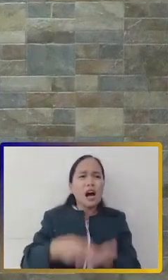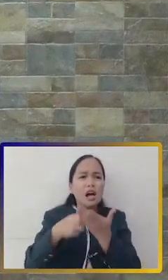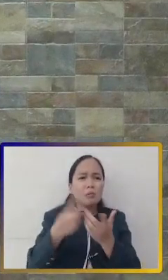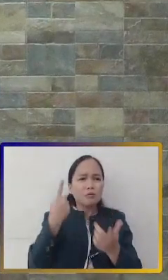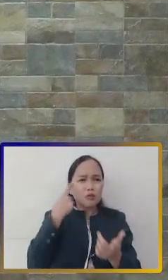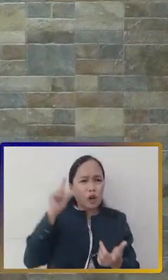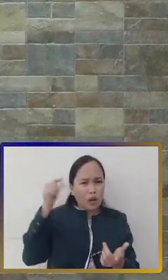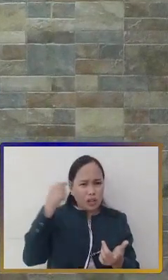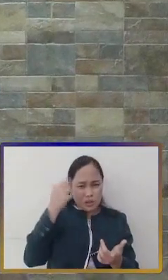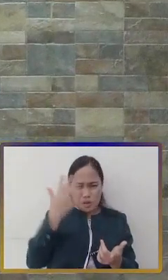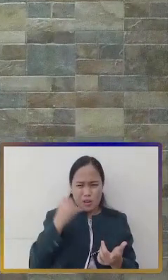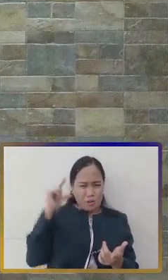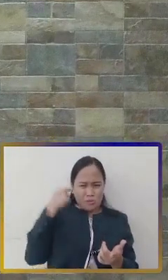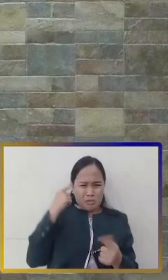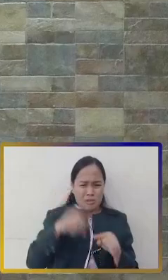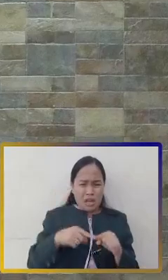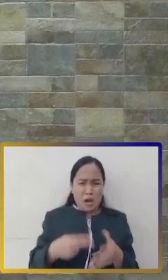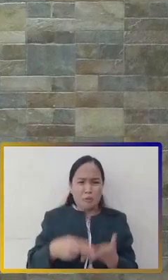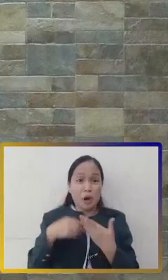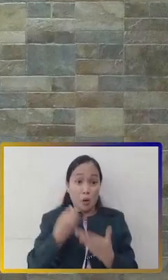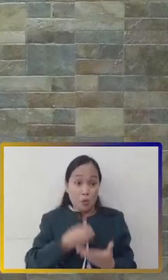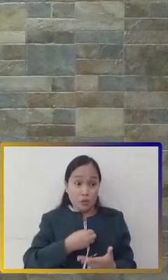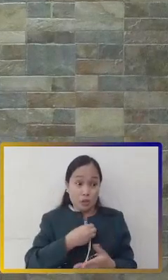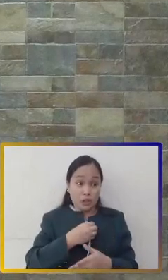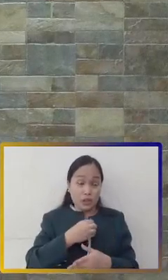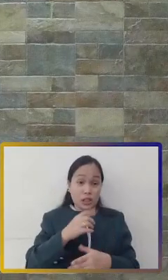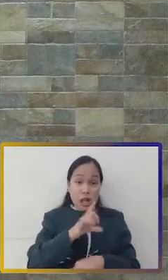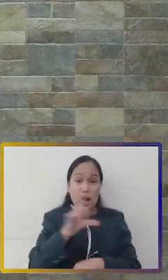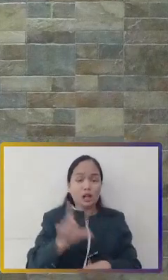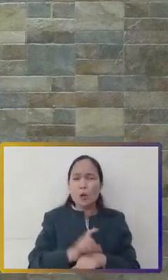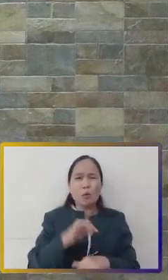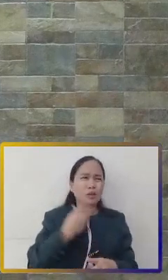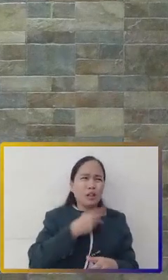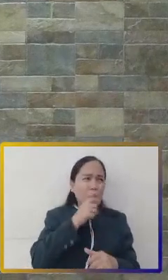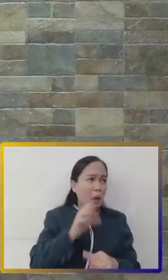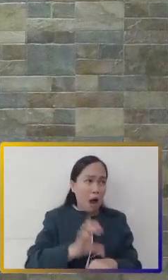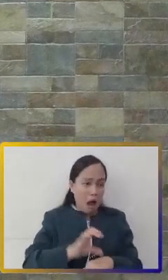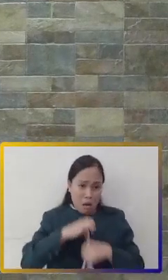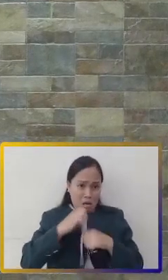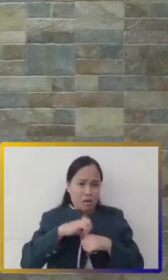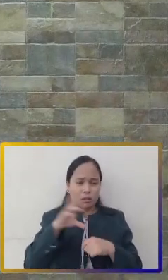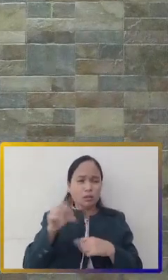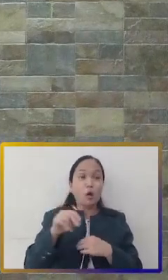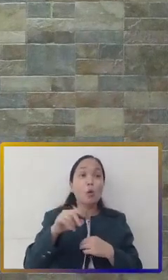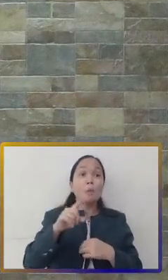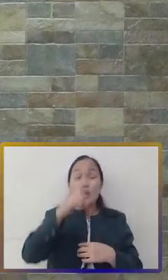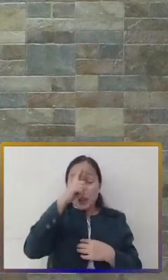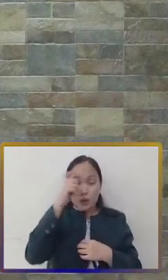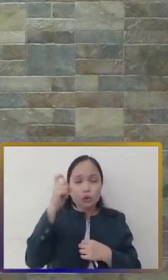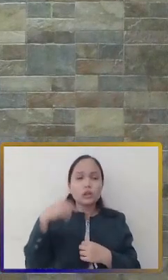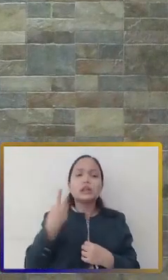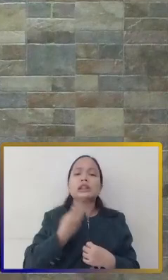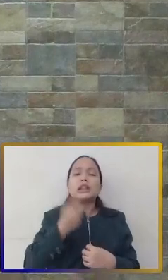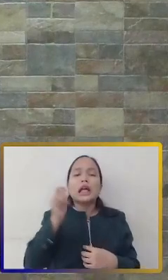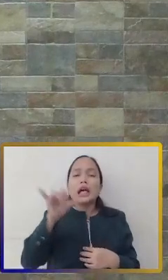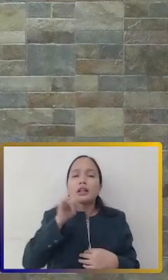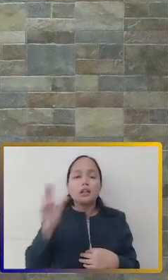magagawa sa bayan natin. Hindi ko sinasabi yan dahil tayo nagyayabang. It's because of the reason na hindi nila gamit ang salita ng